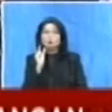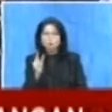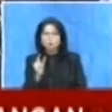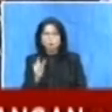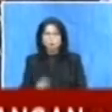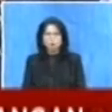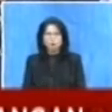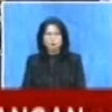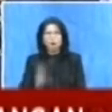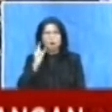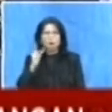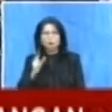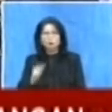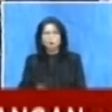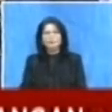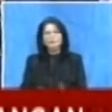kontra siklus,